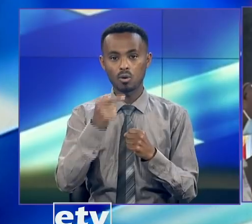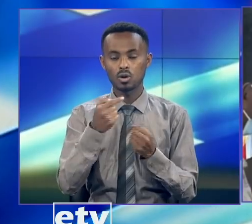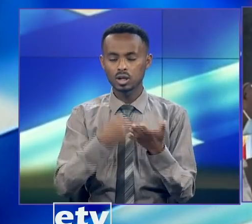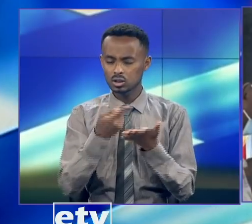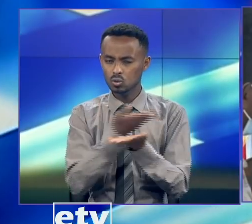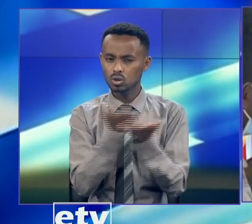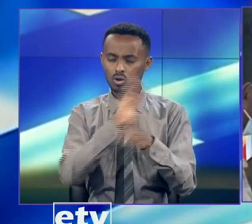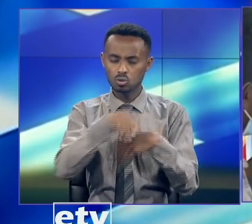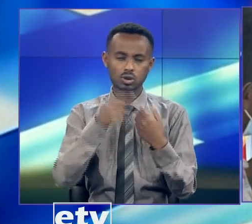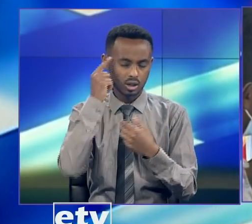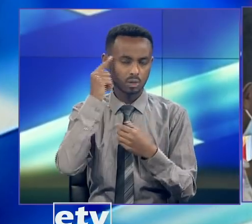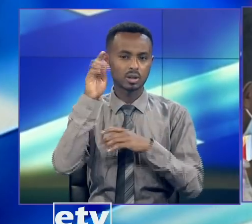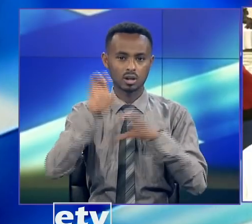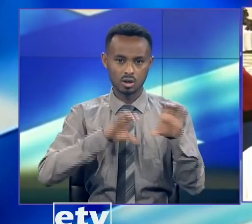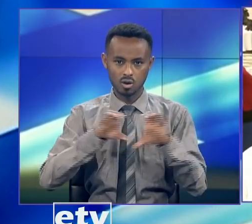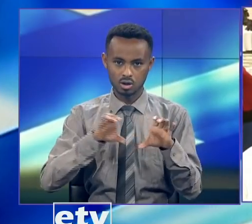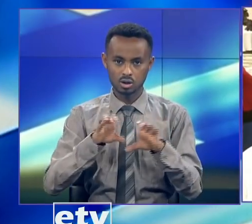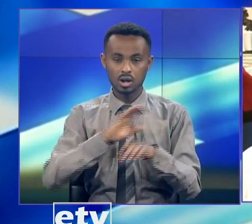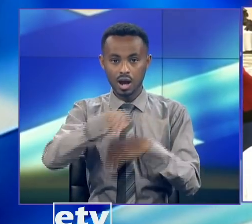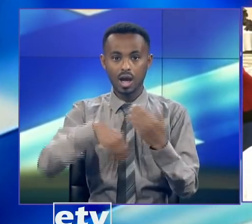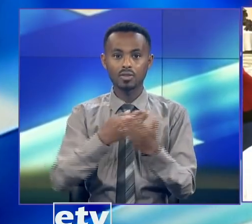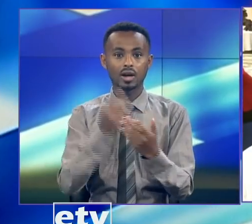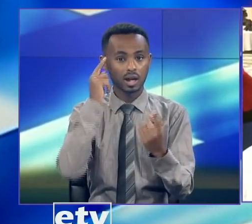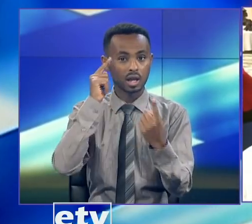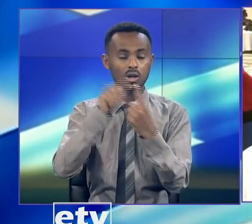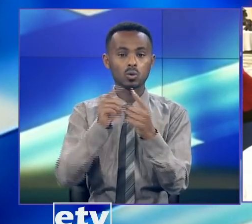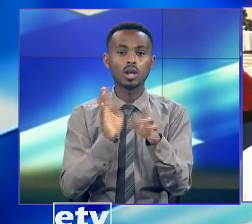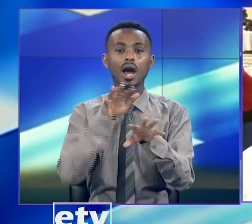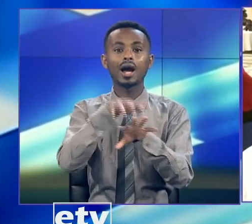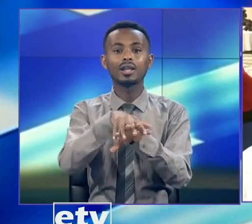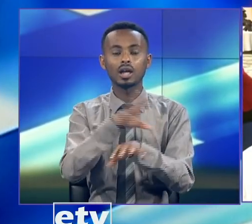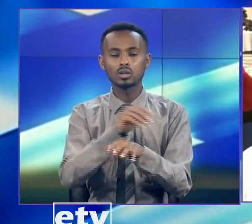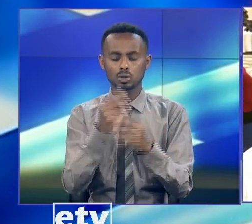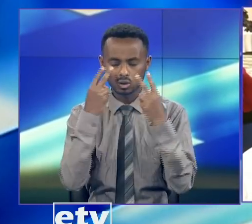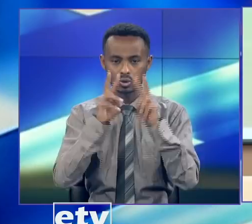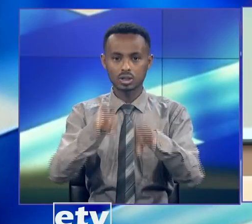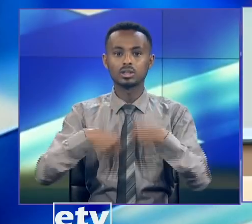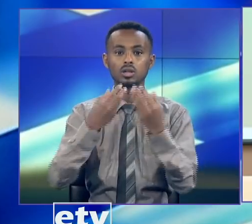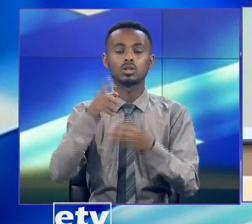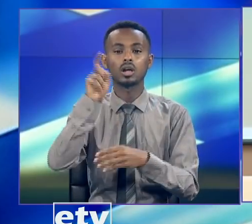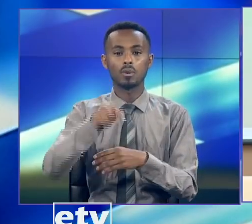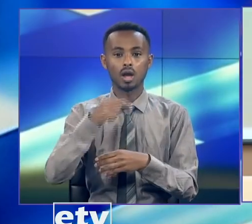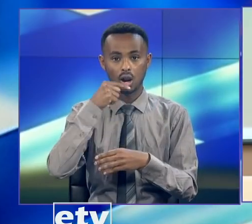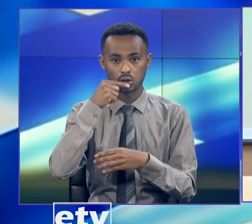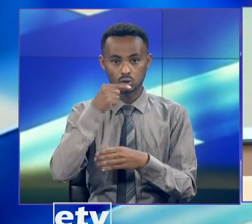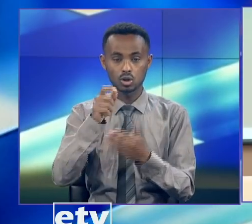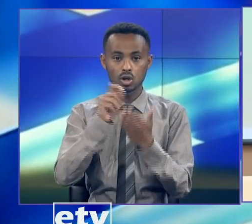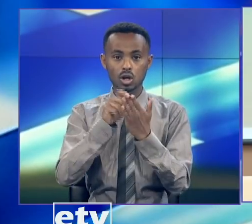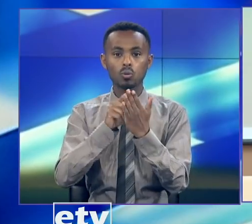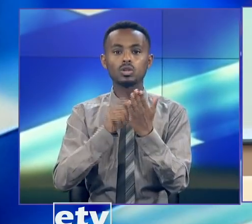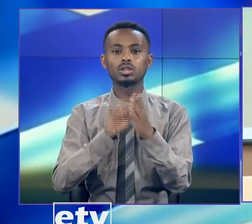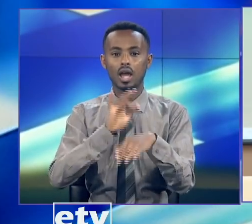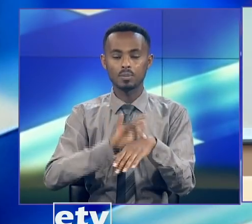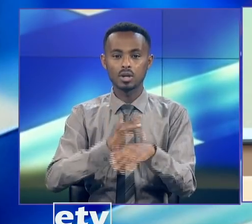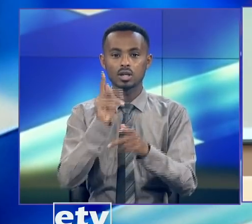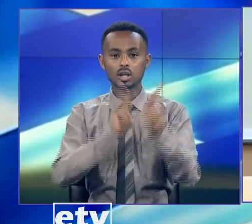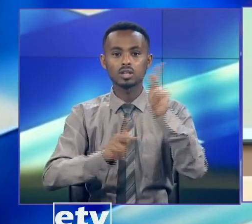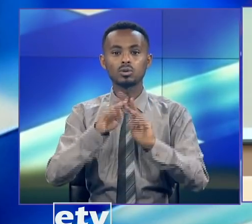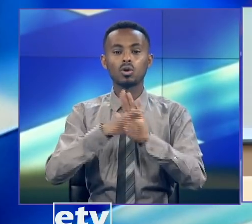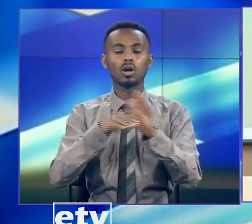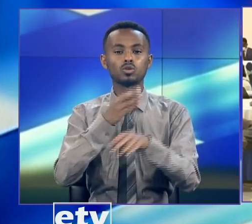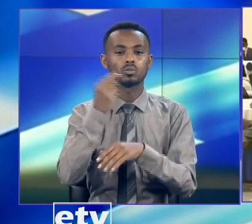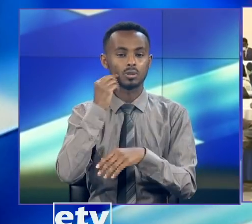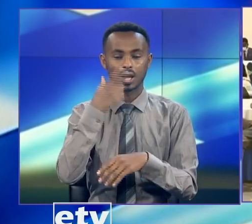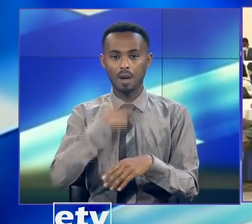እነዚህ ጉዳዮች ሁሉ ታሳቢ ተደርገዋል። አጠቃላይ እቅዱ ሊያካትታቸውና ትኩረት ሊሰጥባቸው ይገባል ያሏቸው ነጥቦች ላይም የህዝብ ተወካዮች ምክር